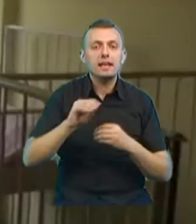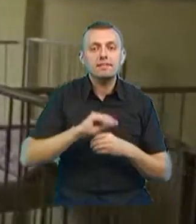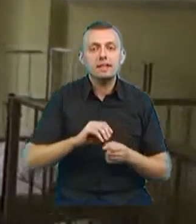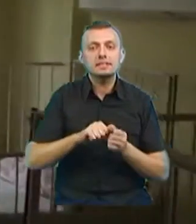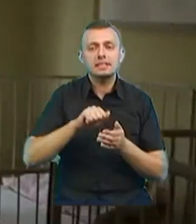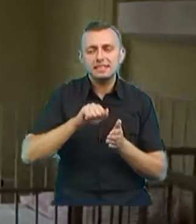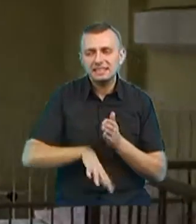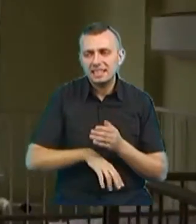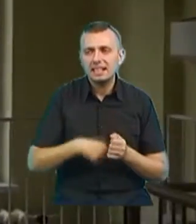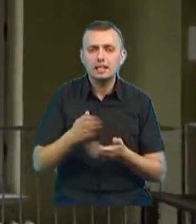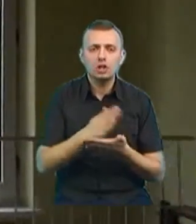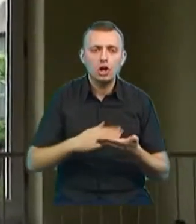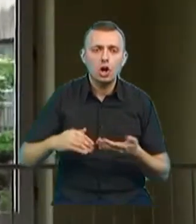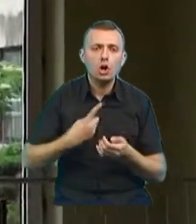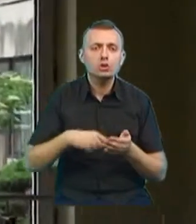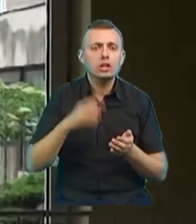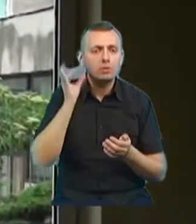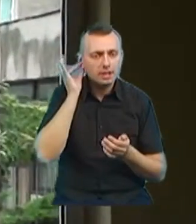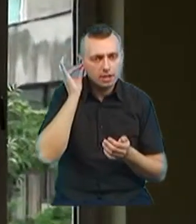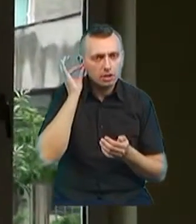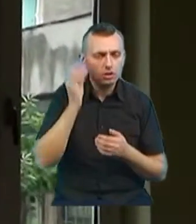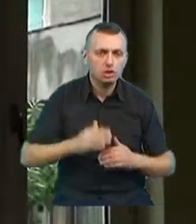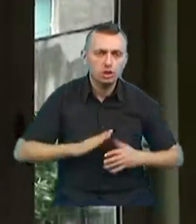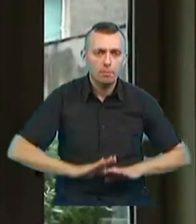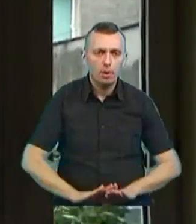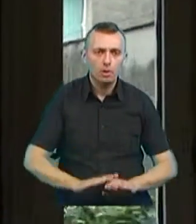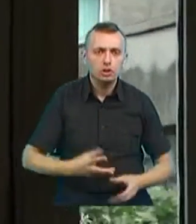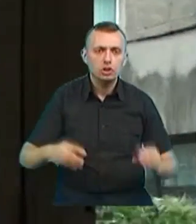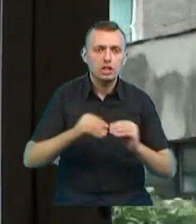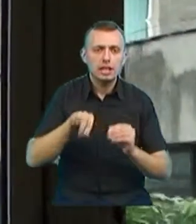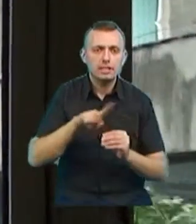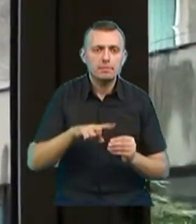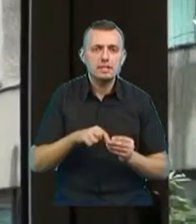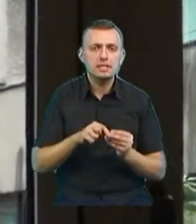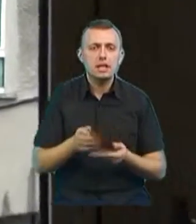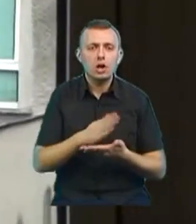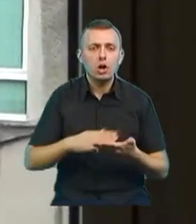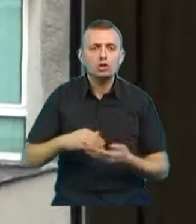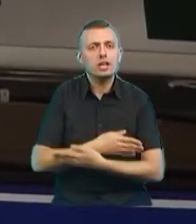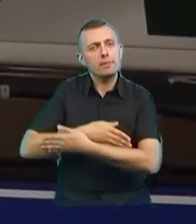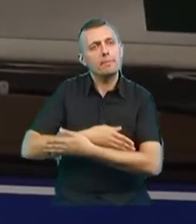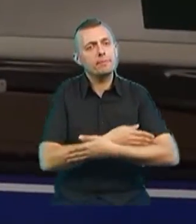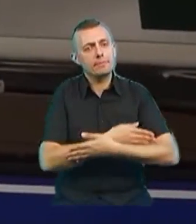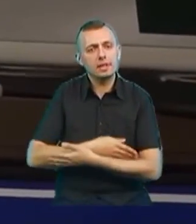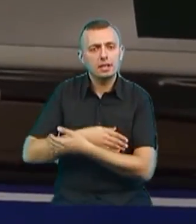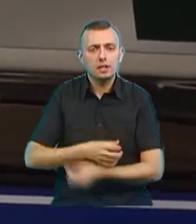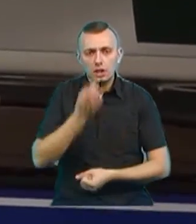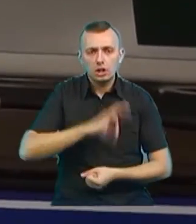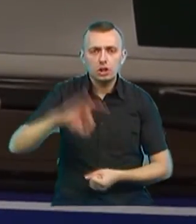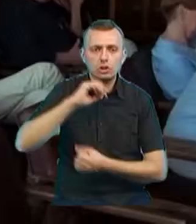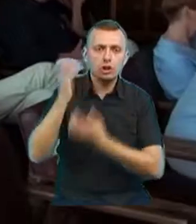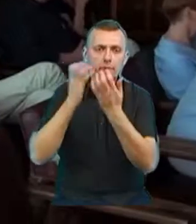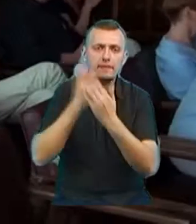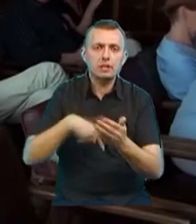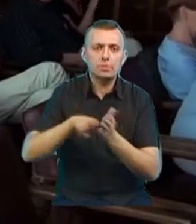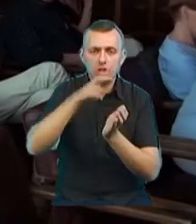oddział ginekologiczno-położniczy wraz z bezpośrednio związanym z nim oddziałem neonatologicznym. Jest również dobra wiadomość dla pielęgniarek.